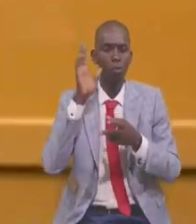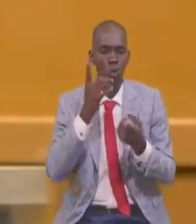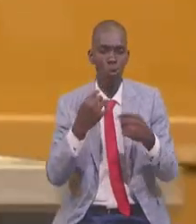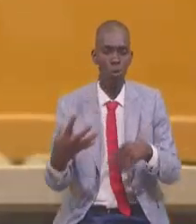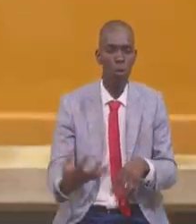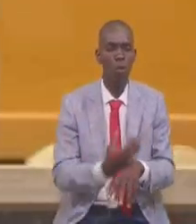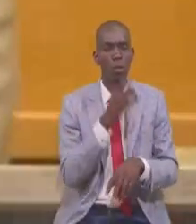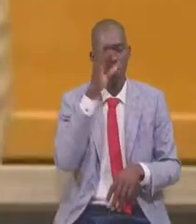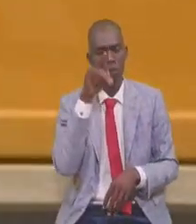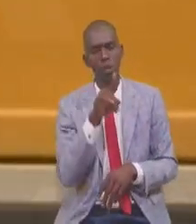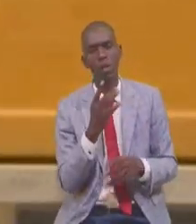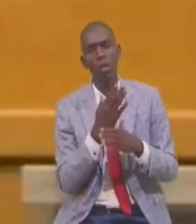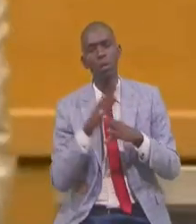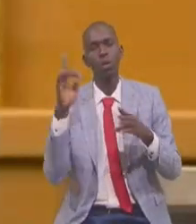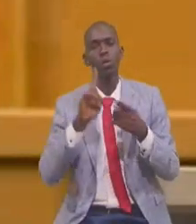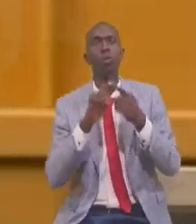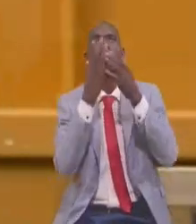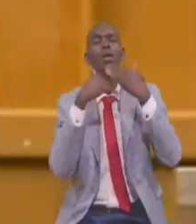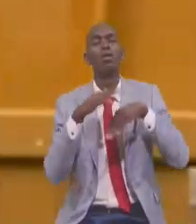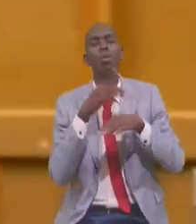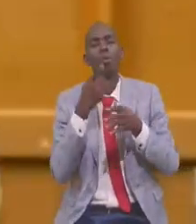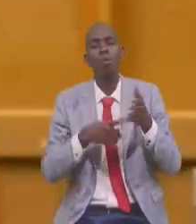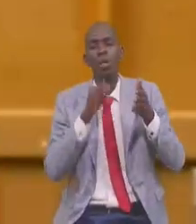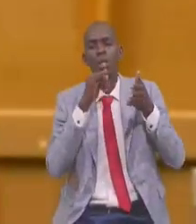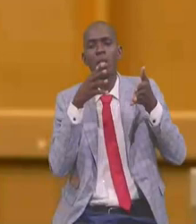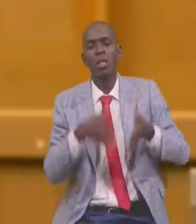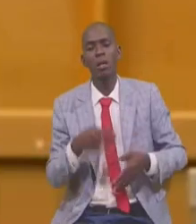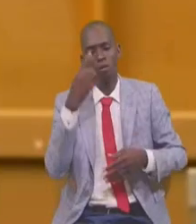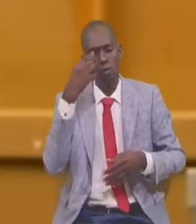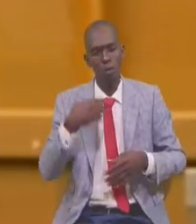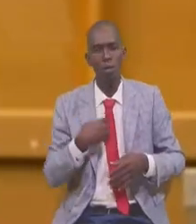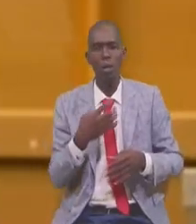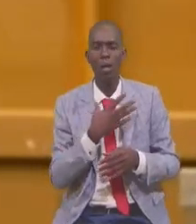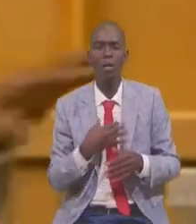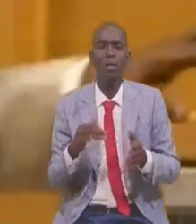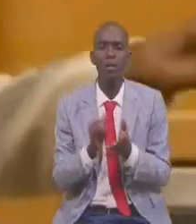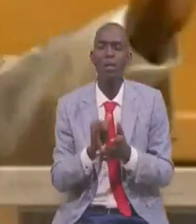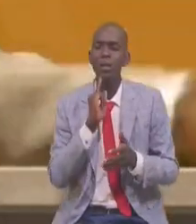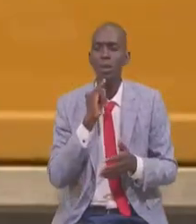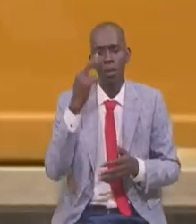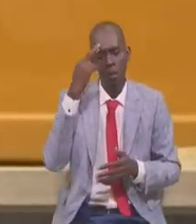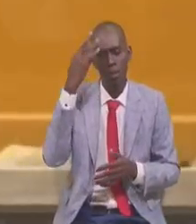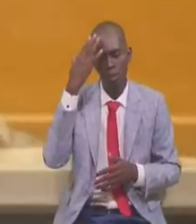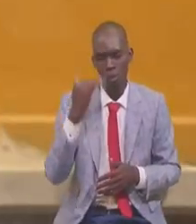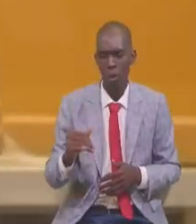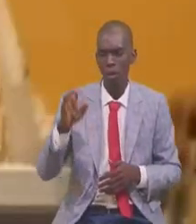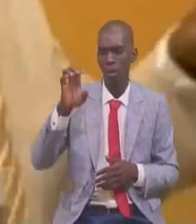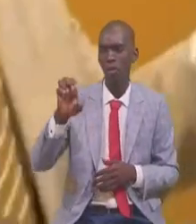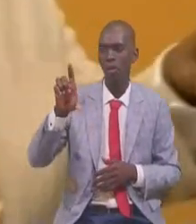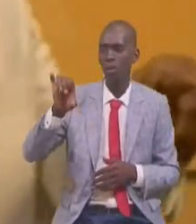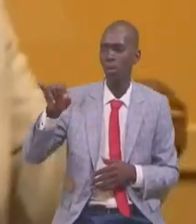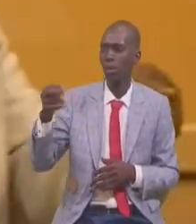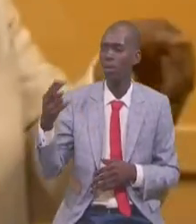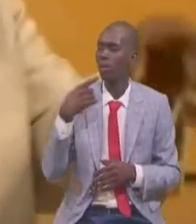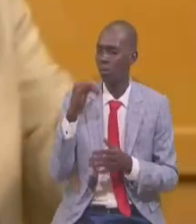les chars vont l'enlever. Qu'est-ce que je vais gagner dedans? Voilà pourquoi gardez votre paix. J'ai un objectif,